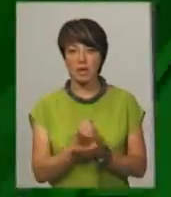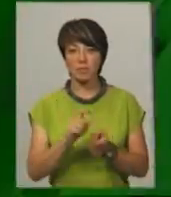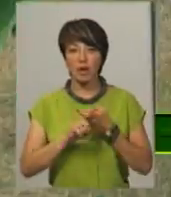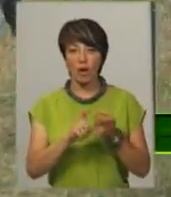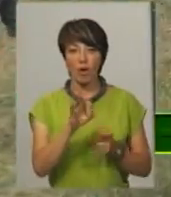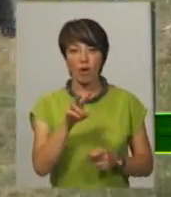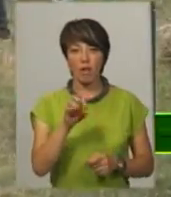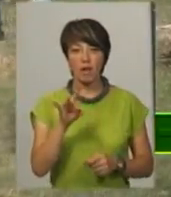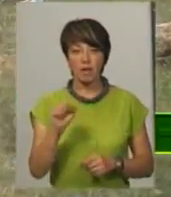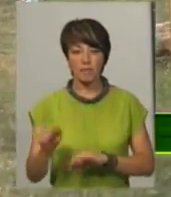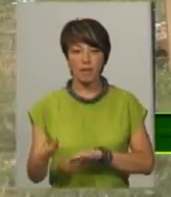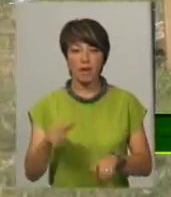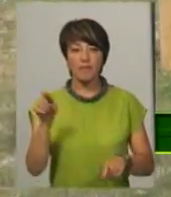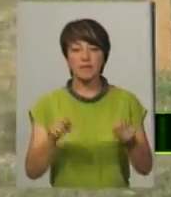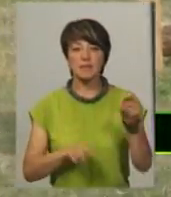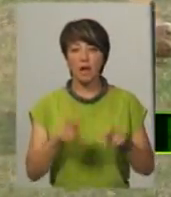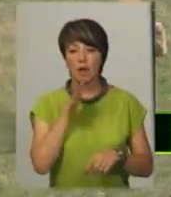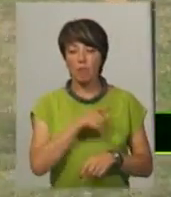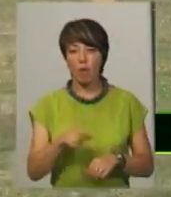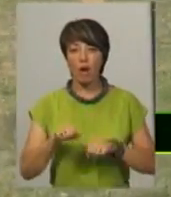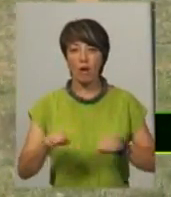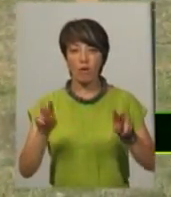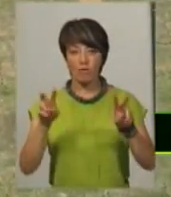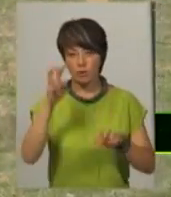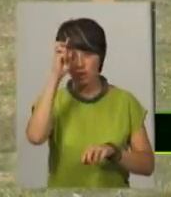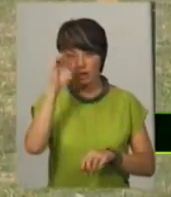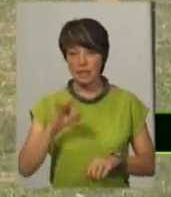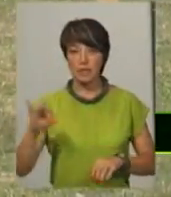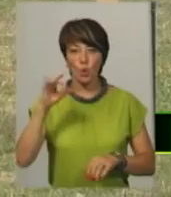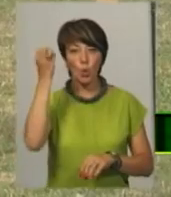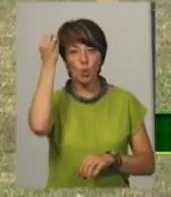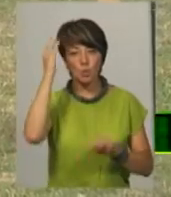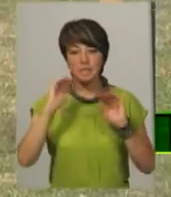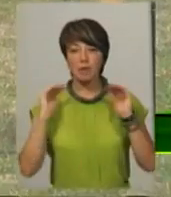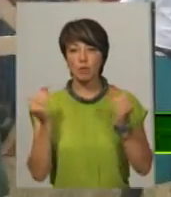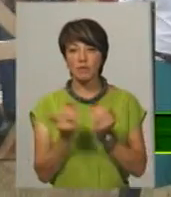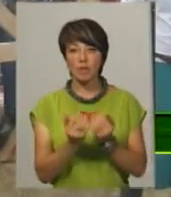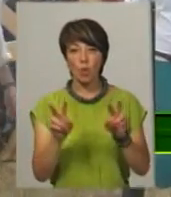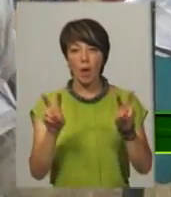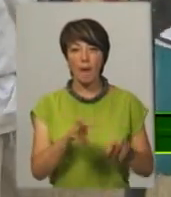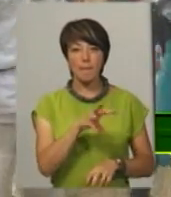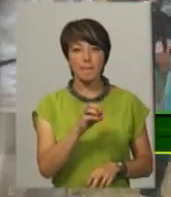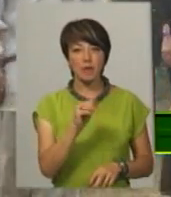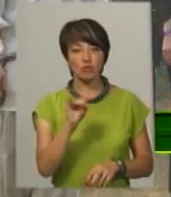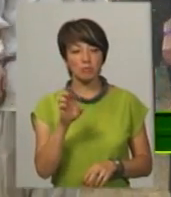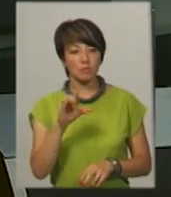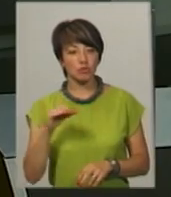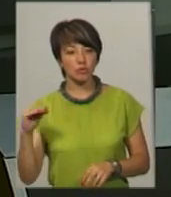холери. Фестиваль «Епоха героїв» відбувся у Державному історико-культурному заповіднику Межибіж.